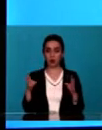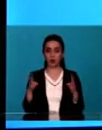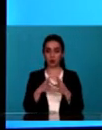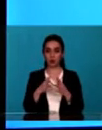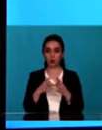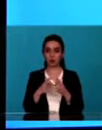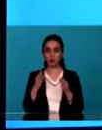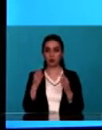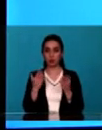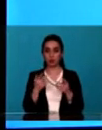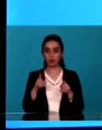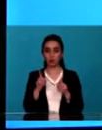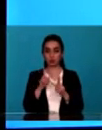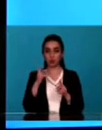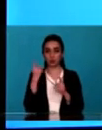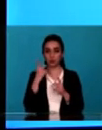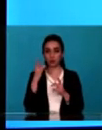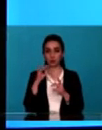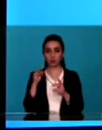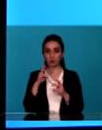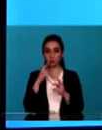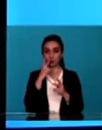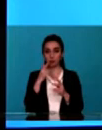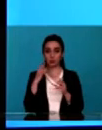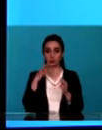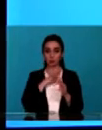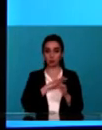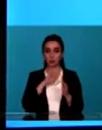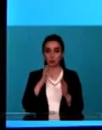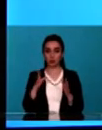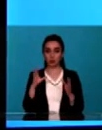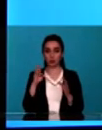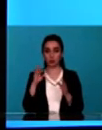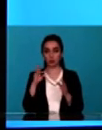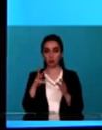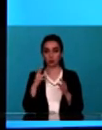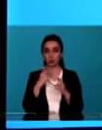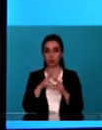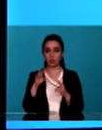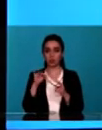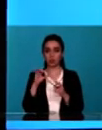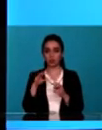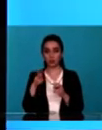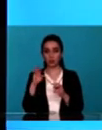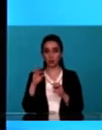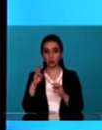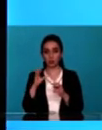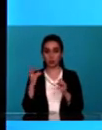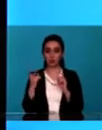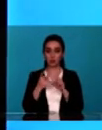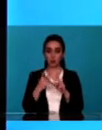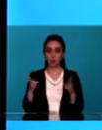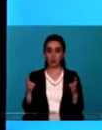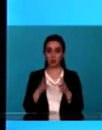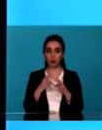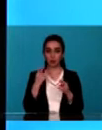комбинированный. Значит, для первого вида списка мы с вами будем использовать компонент ListBox, а для второго